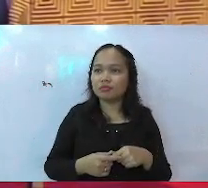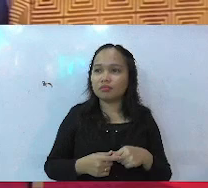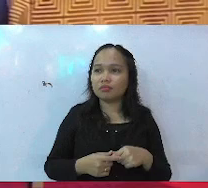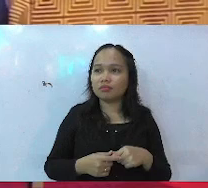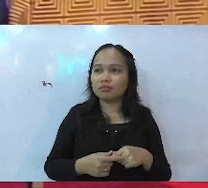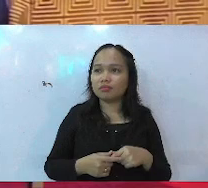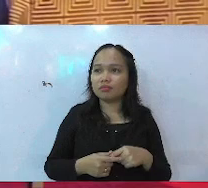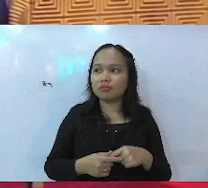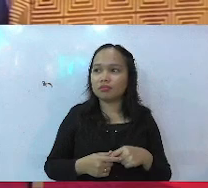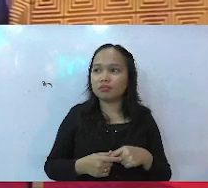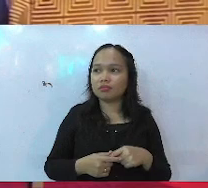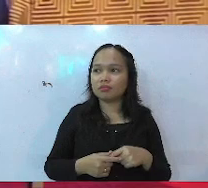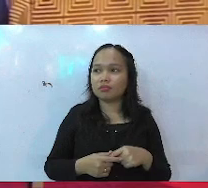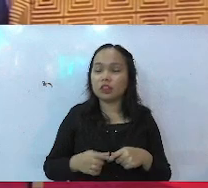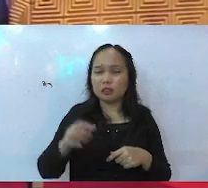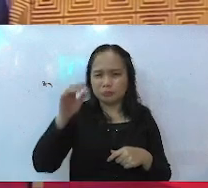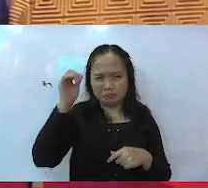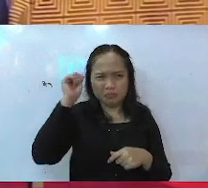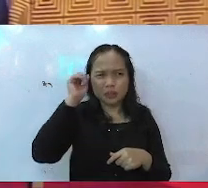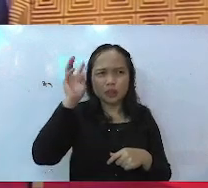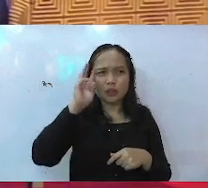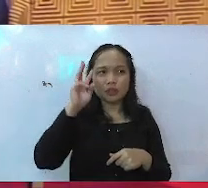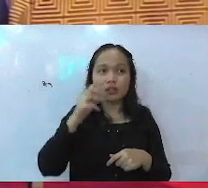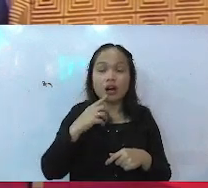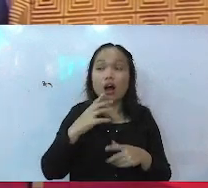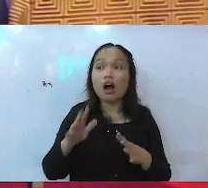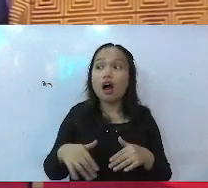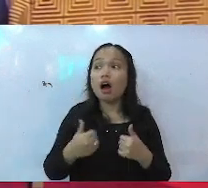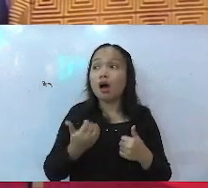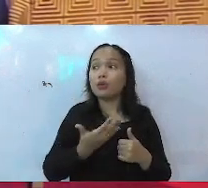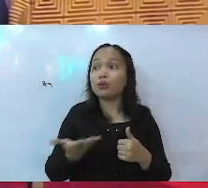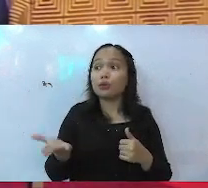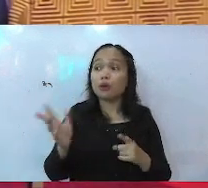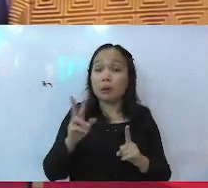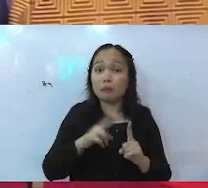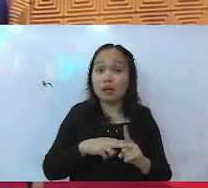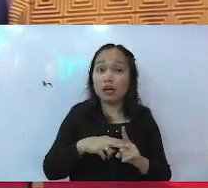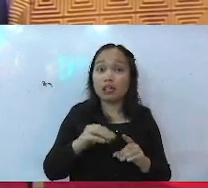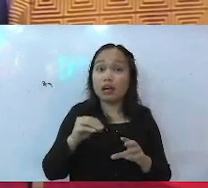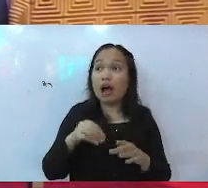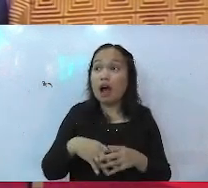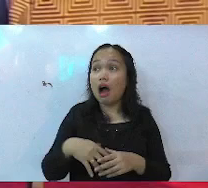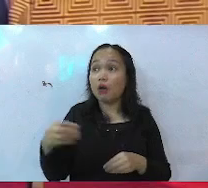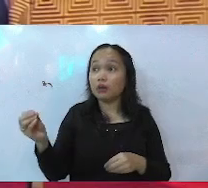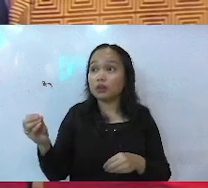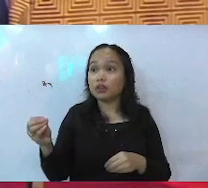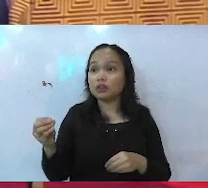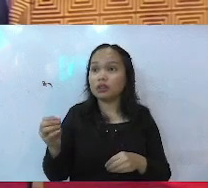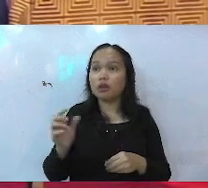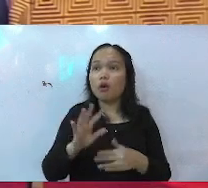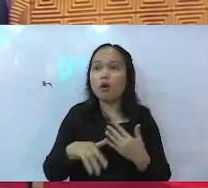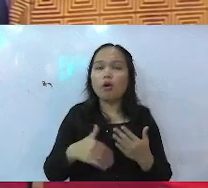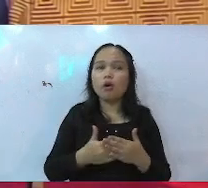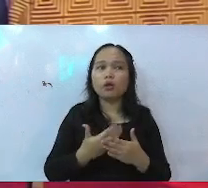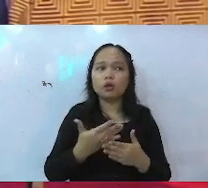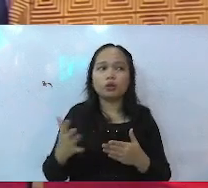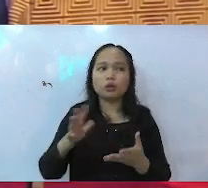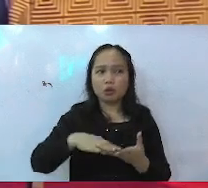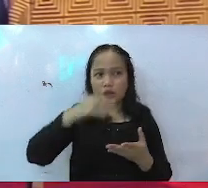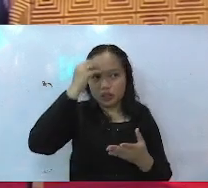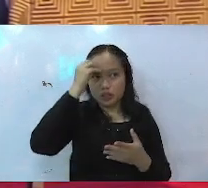hindi pansinin niyo na lang kung papaano niyo ina-apply sa labas ngayon Ung mga naririnig niyo sa programa